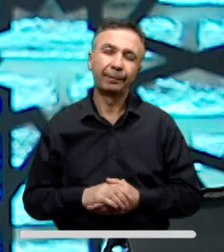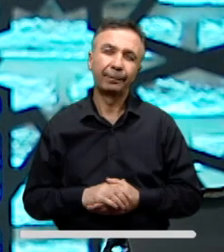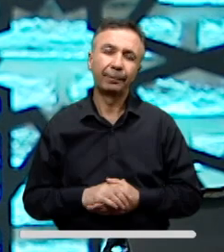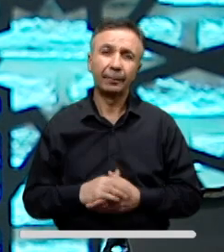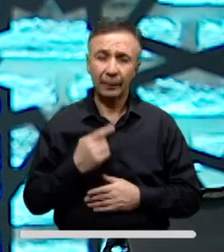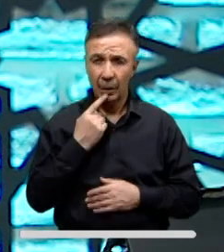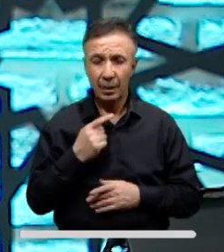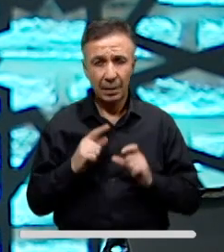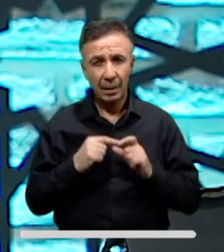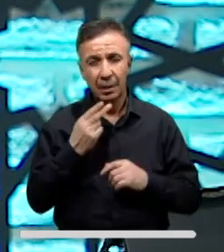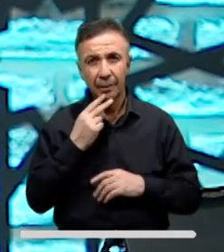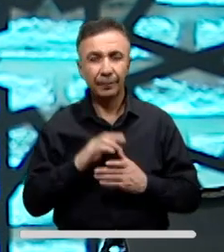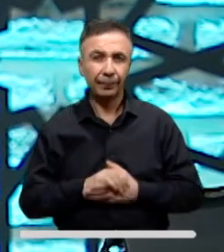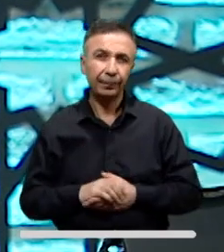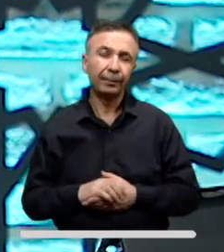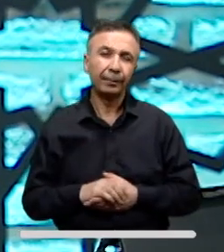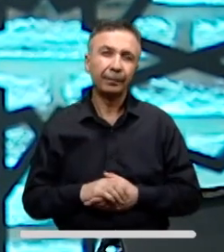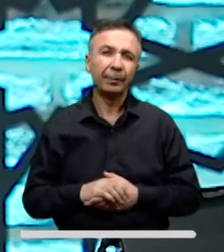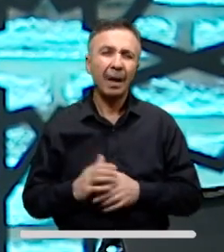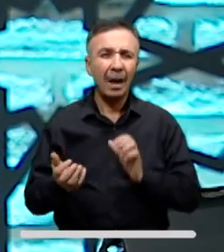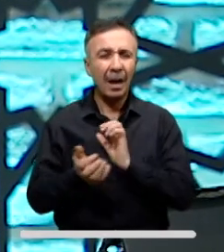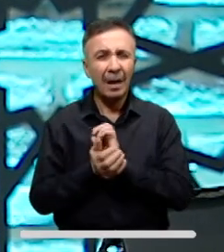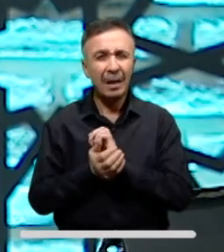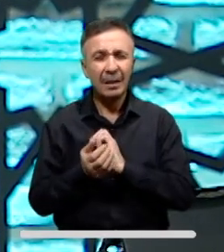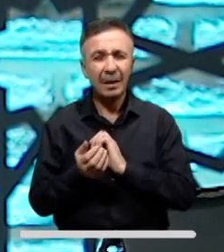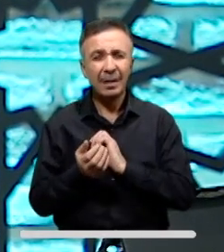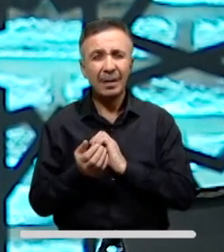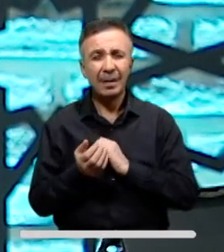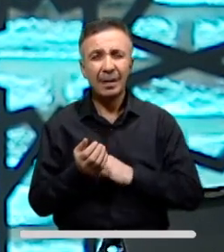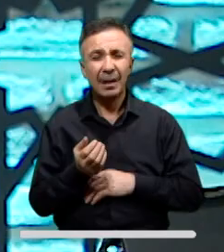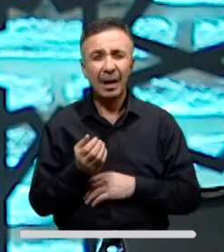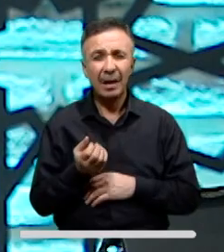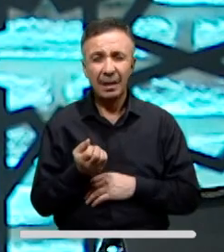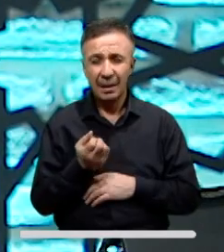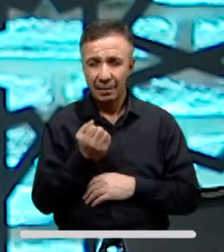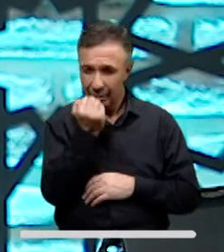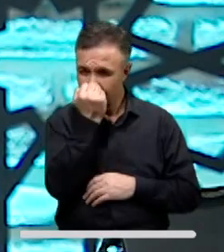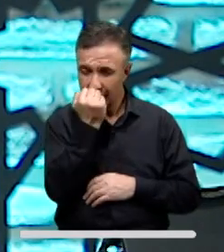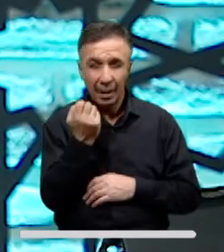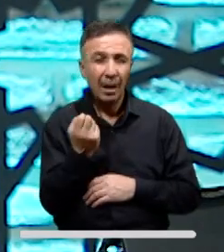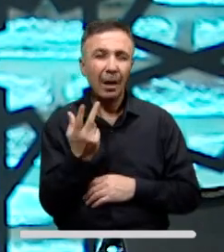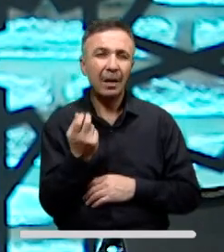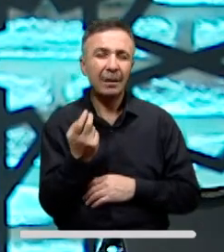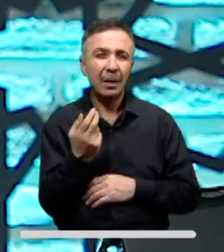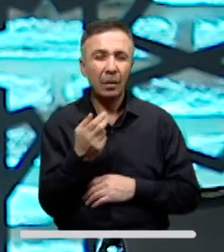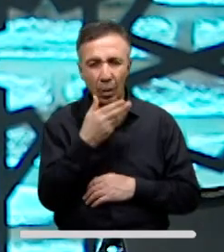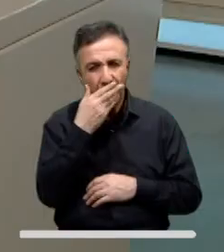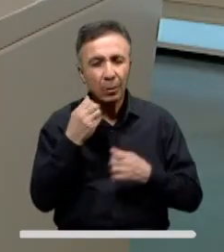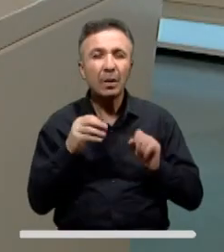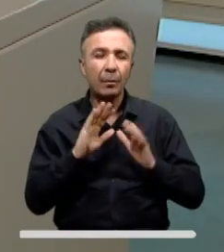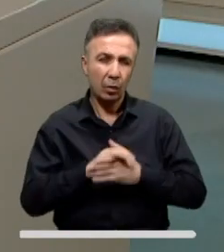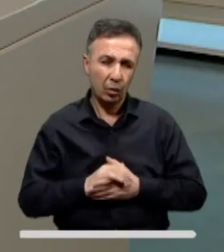diyor ki Seyhan hanım ailecek kanseriz oruç tutamıyoruz Ben de tutmuyorum demiş